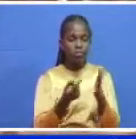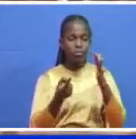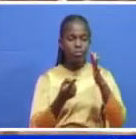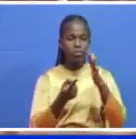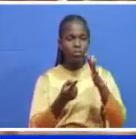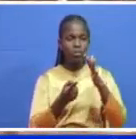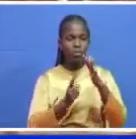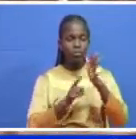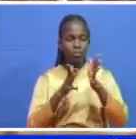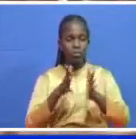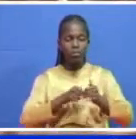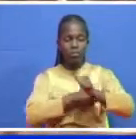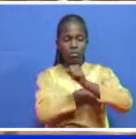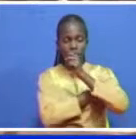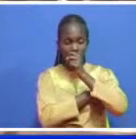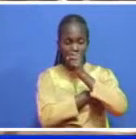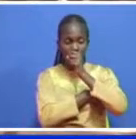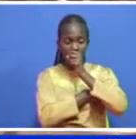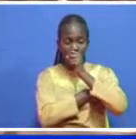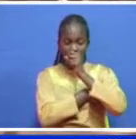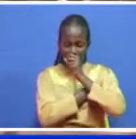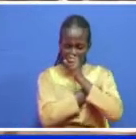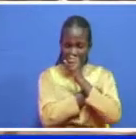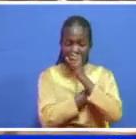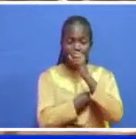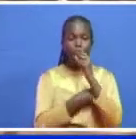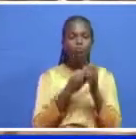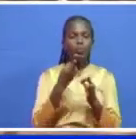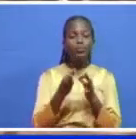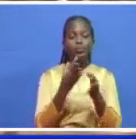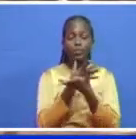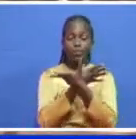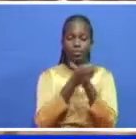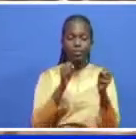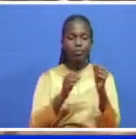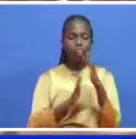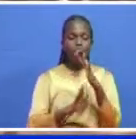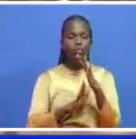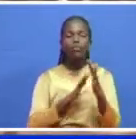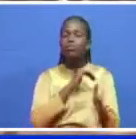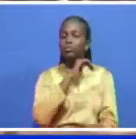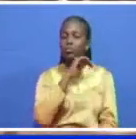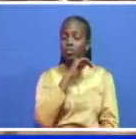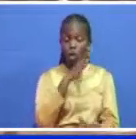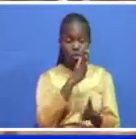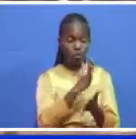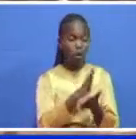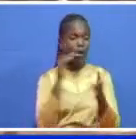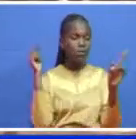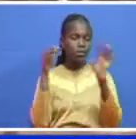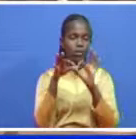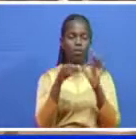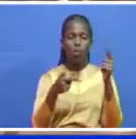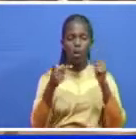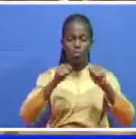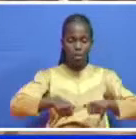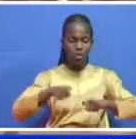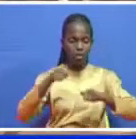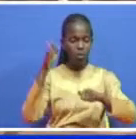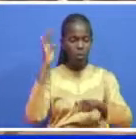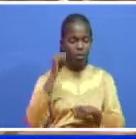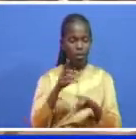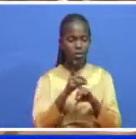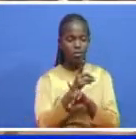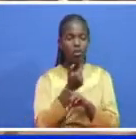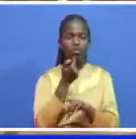deputy president running mate wa Raila. Kana nwona unakwete ticket ya Azimio. With ya ukweli Azimio na Asindi. Nundu wazaka waka nyucha